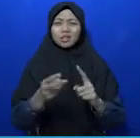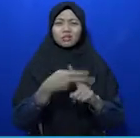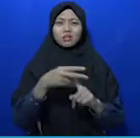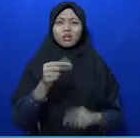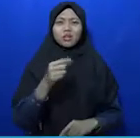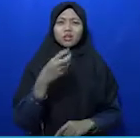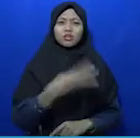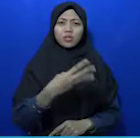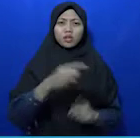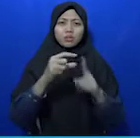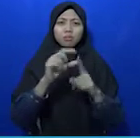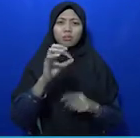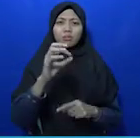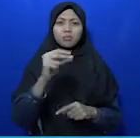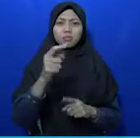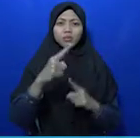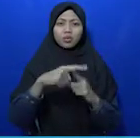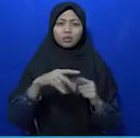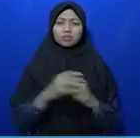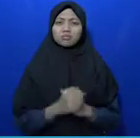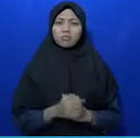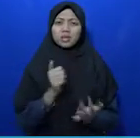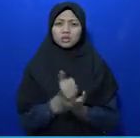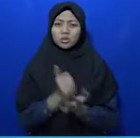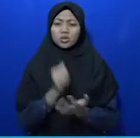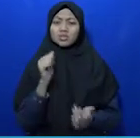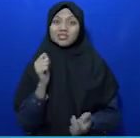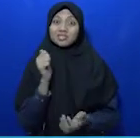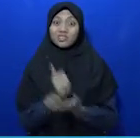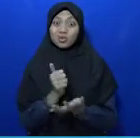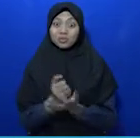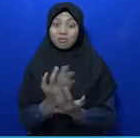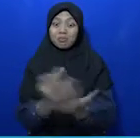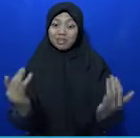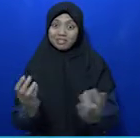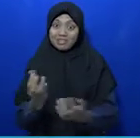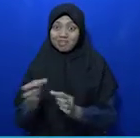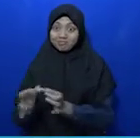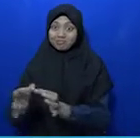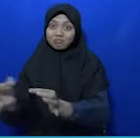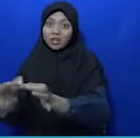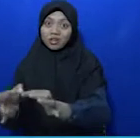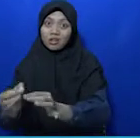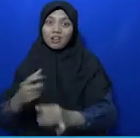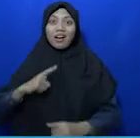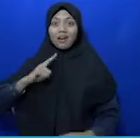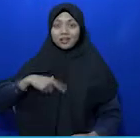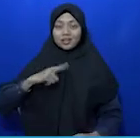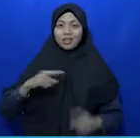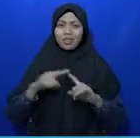nasibnya juga tidak bertambah baik dengan adanya Freeport tadi di situ. Nah bahkan ada